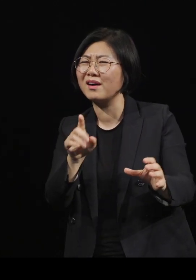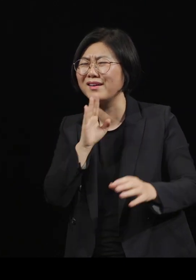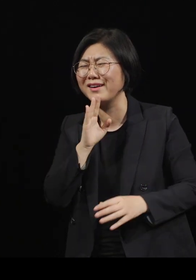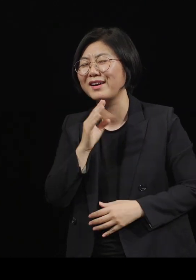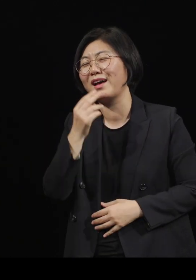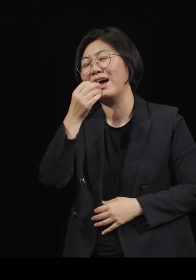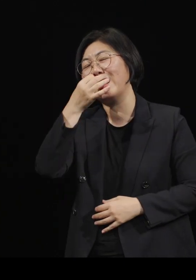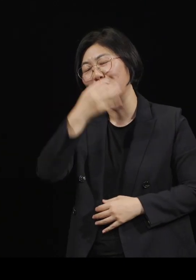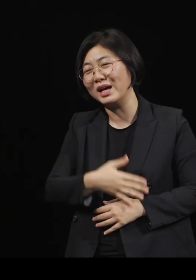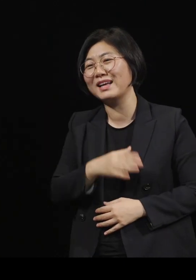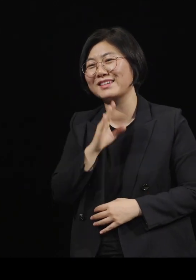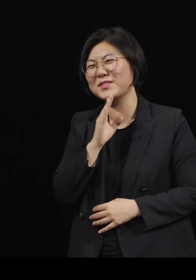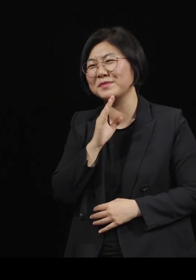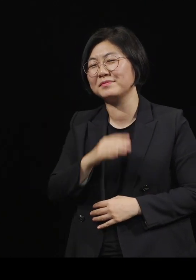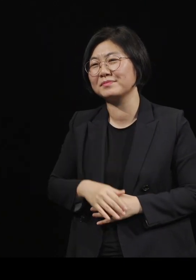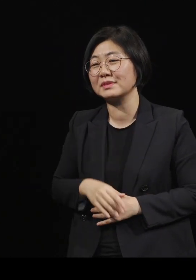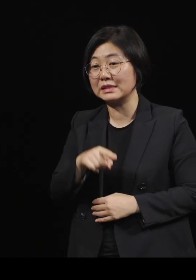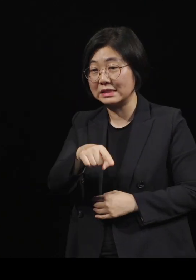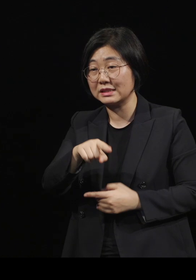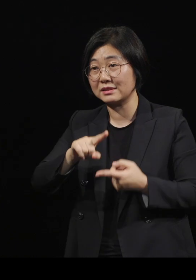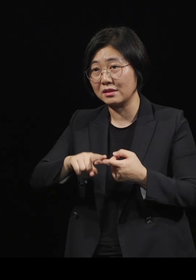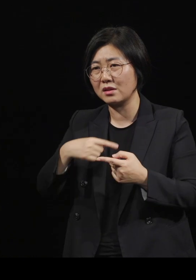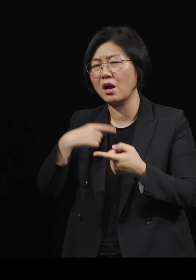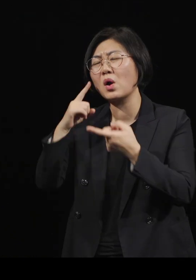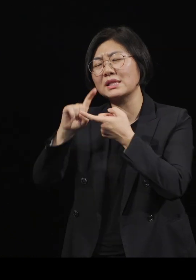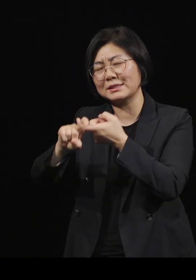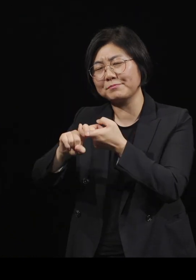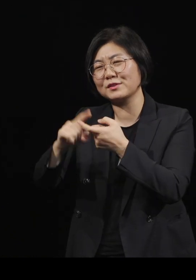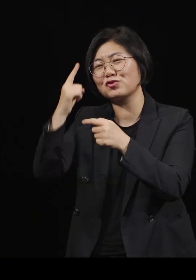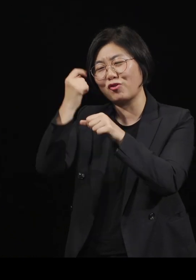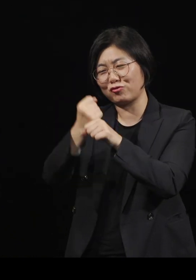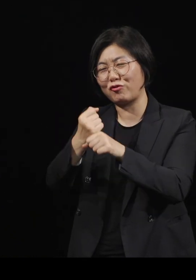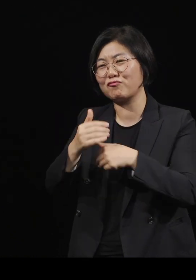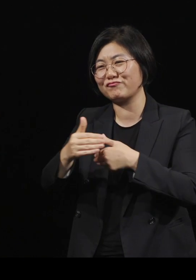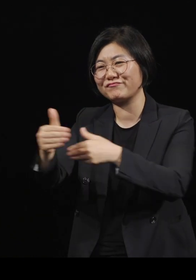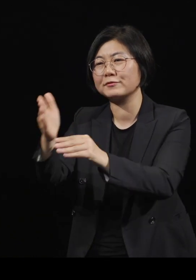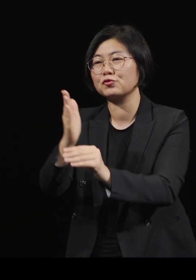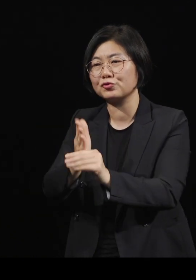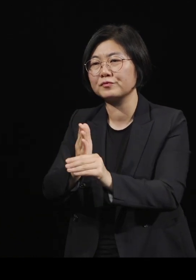부분에 관심을 가지고 연구를 준비 중에 있습니다.